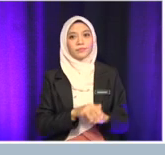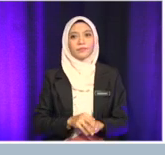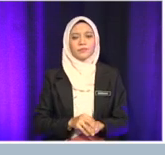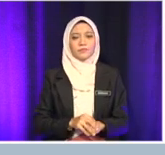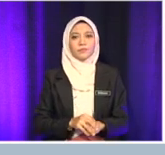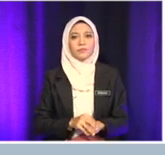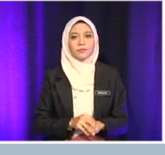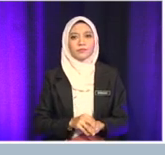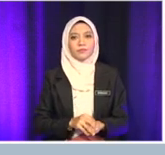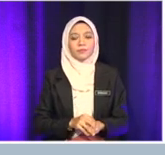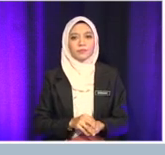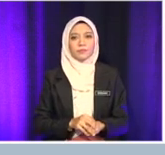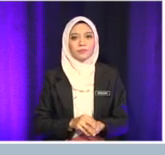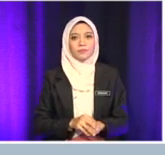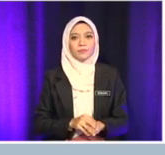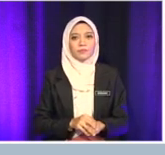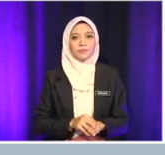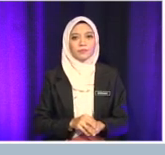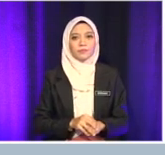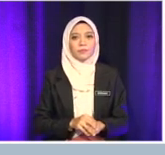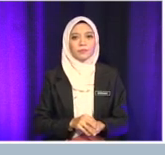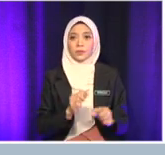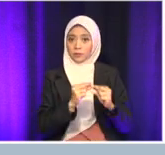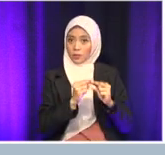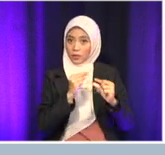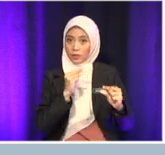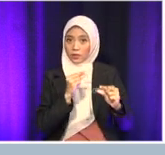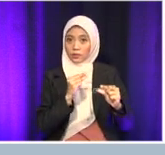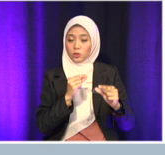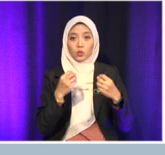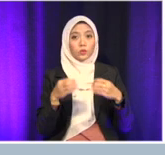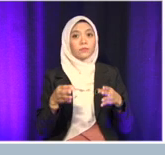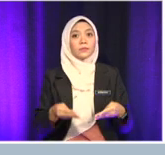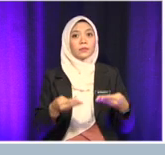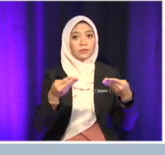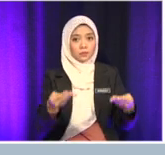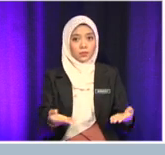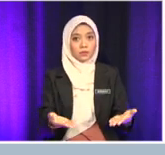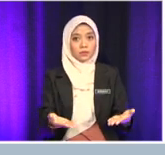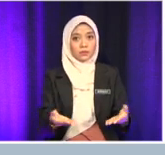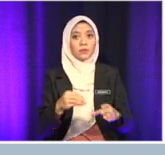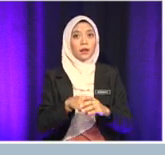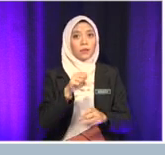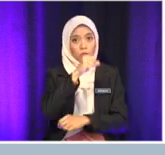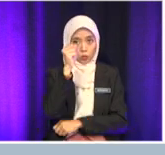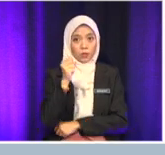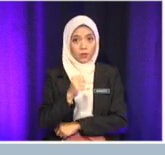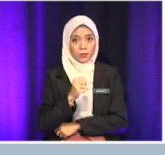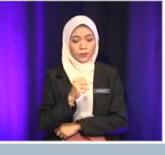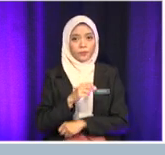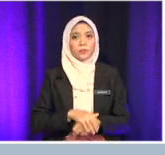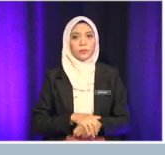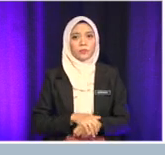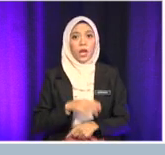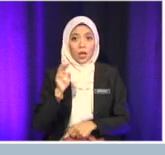x tambah y = 6 juga garis lurus telah diberi daripada soal Lan maka di sini murid-murid perlu melukis